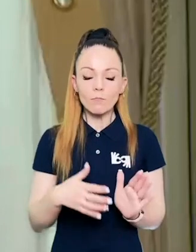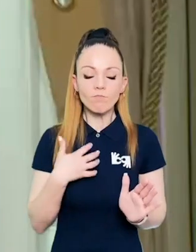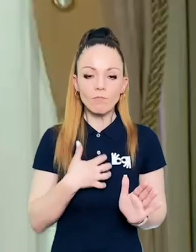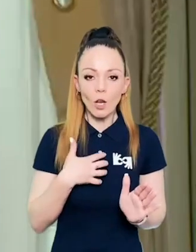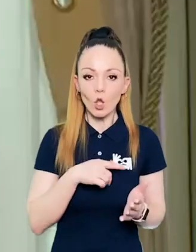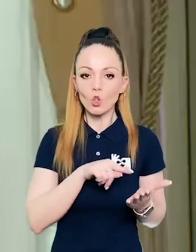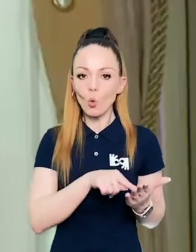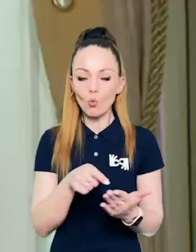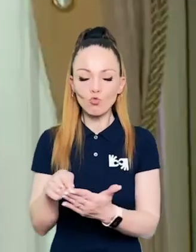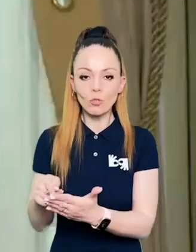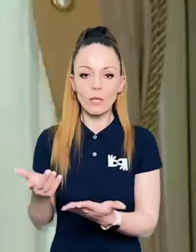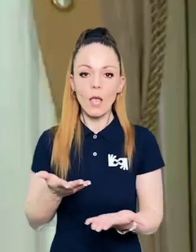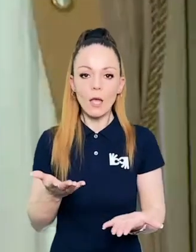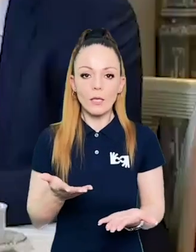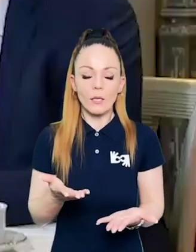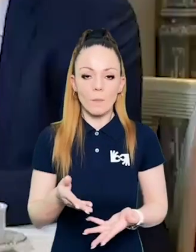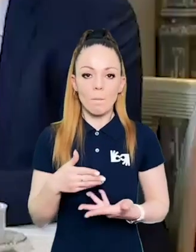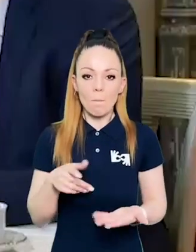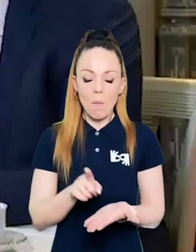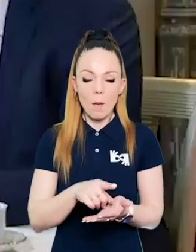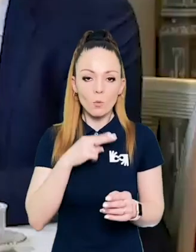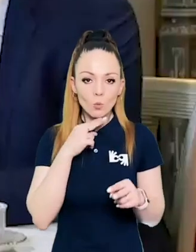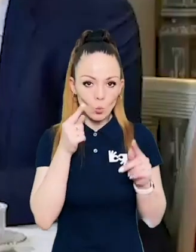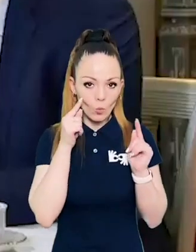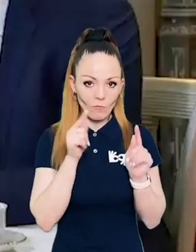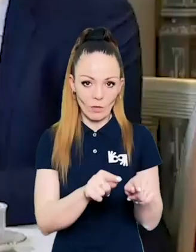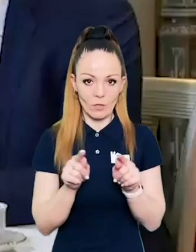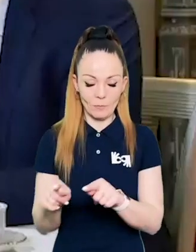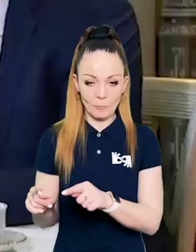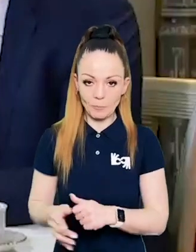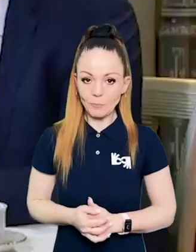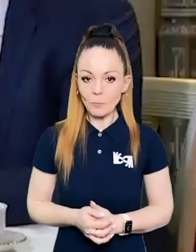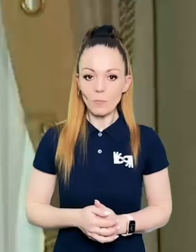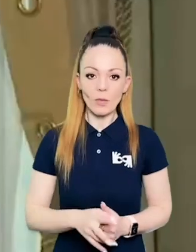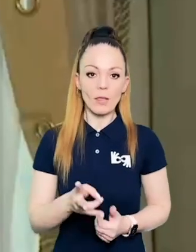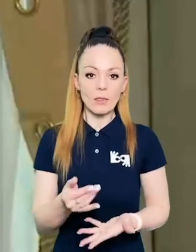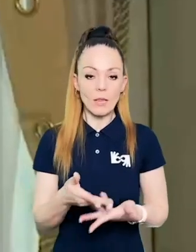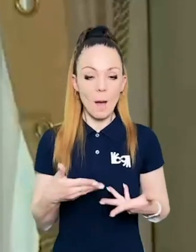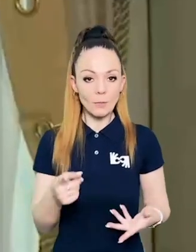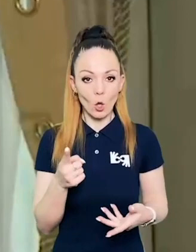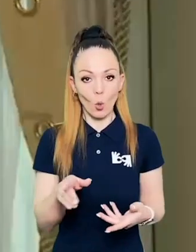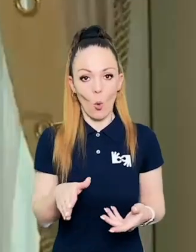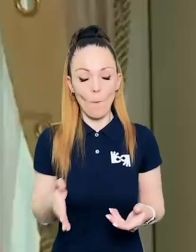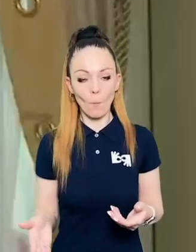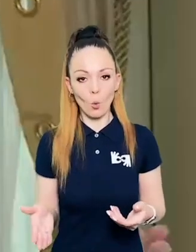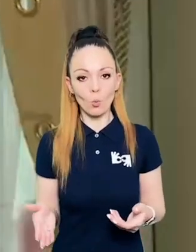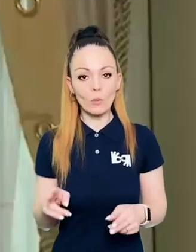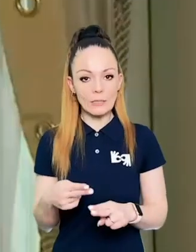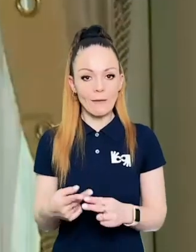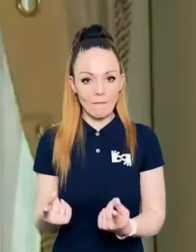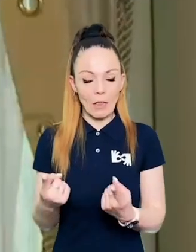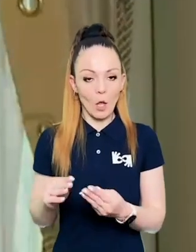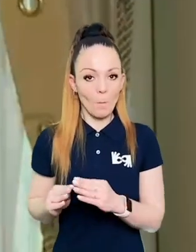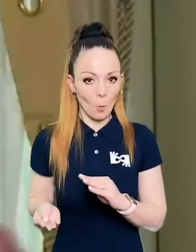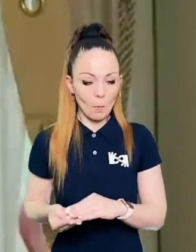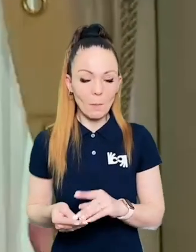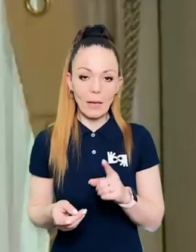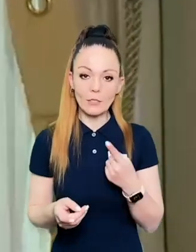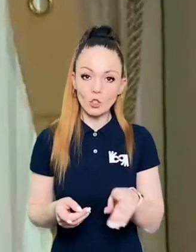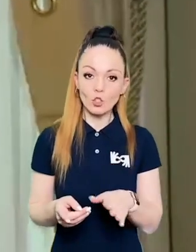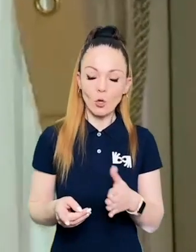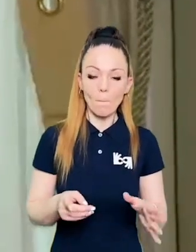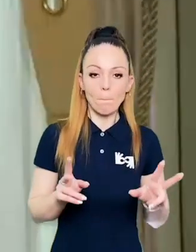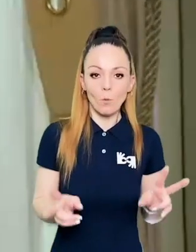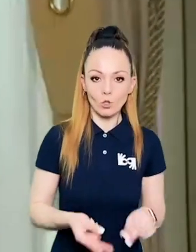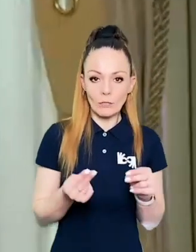яких в першу чергу ми маємо на яких зосередити свою увагу. І нам з одного боку це велика